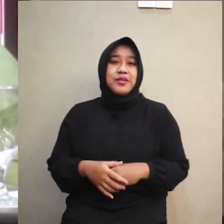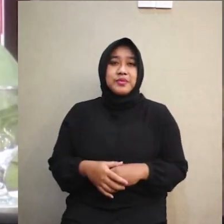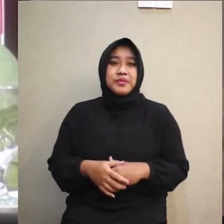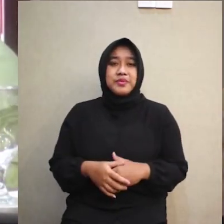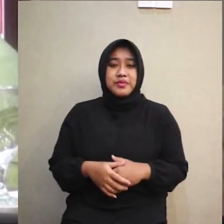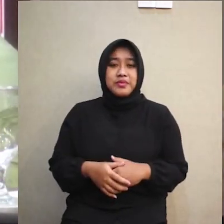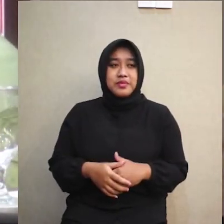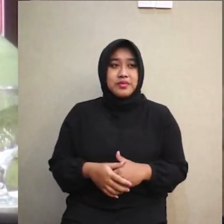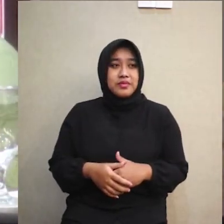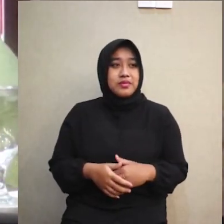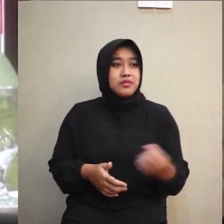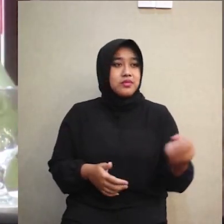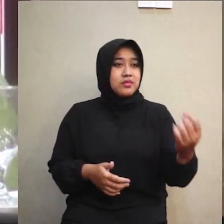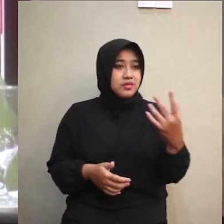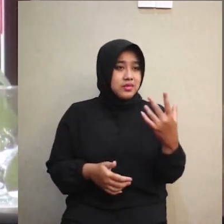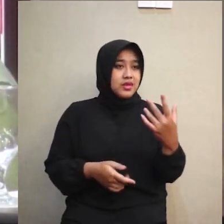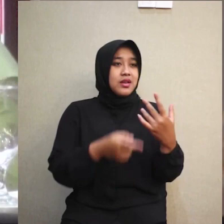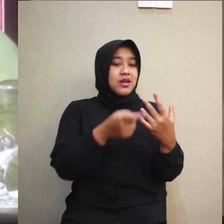ini juga